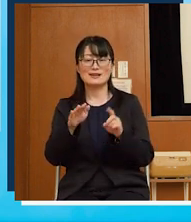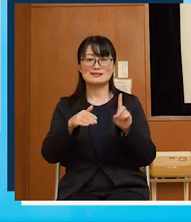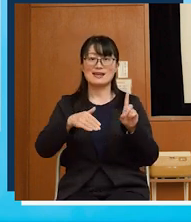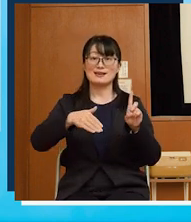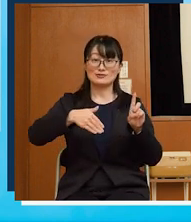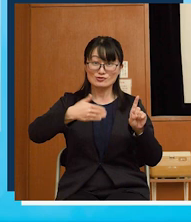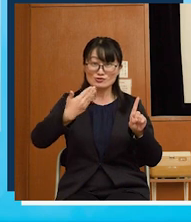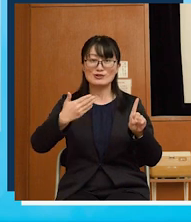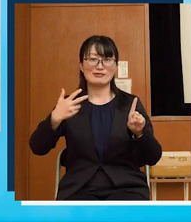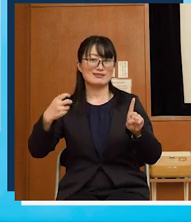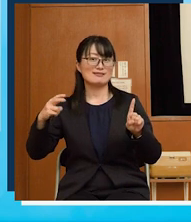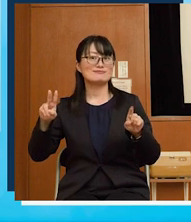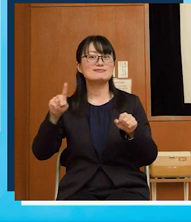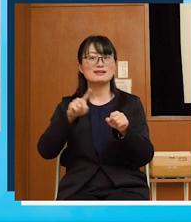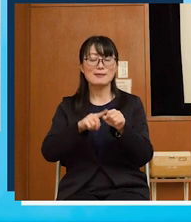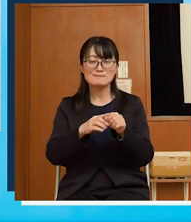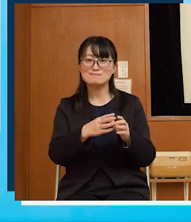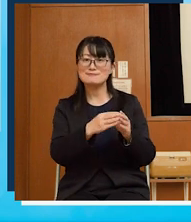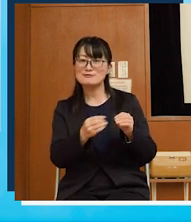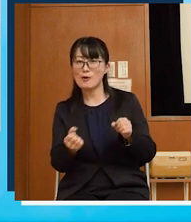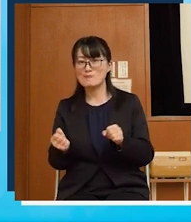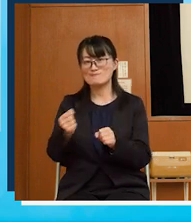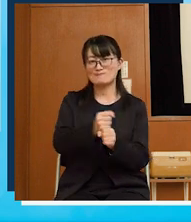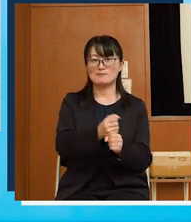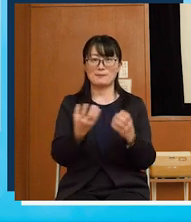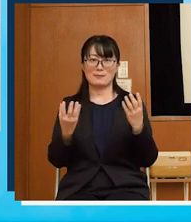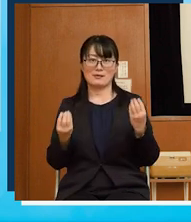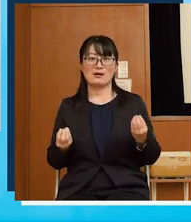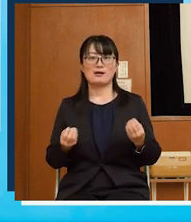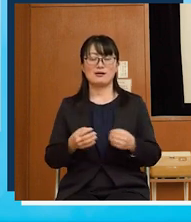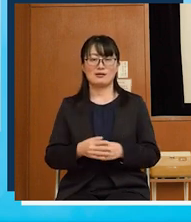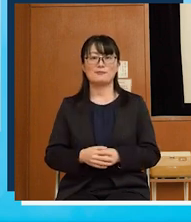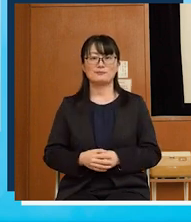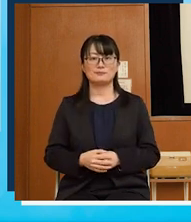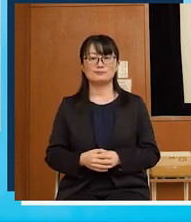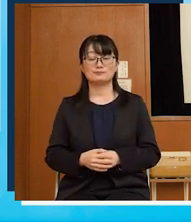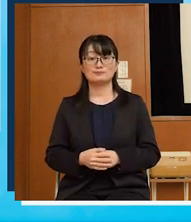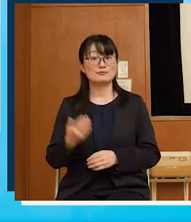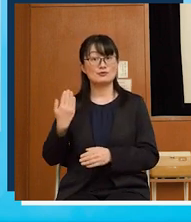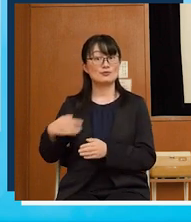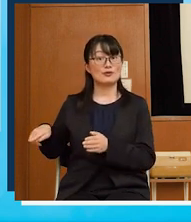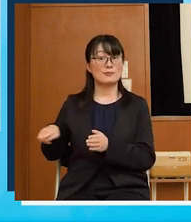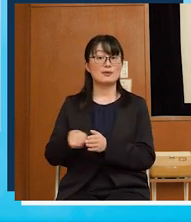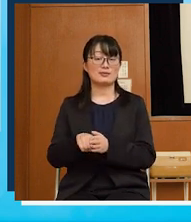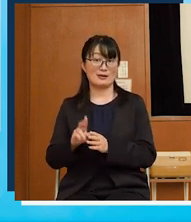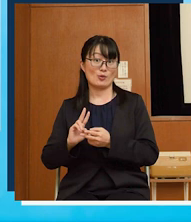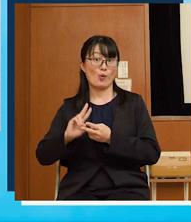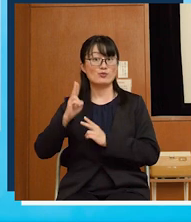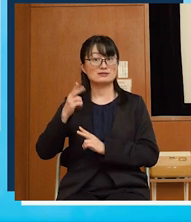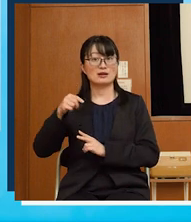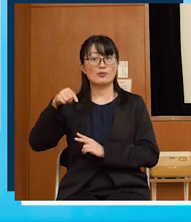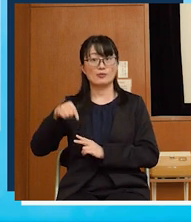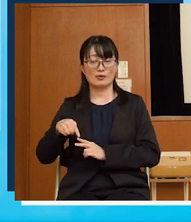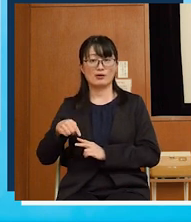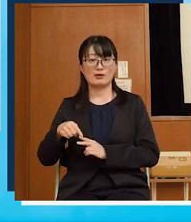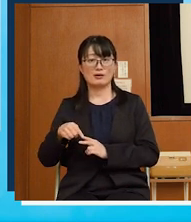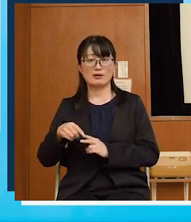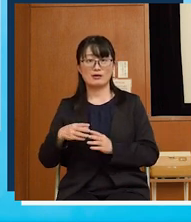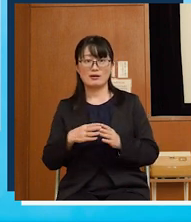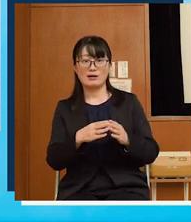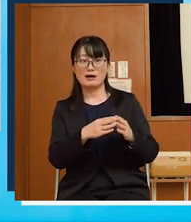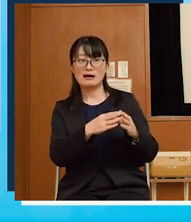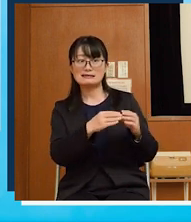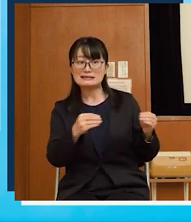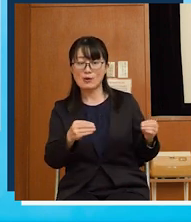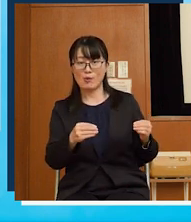きたわけですでそれまでの沖縄はこれは先ほど地位の方紹介れましたように日本の政権から